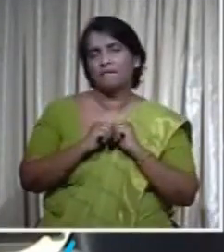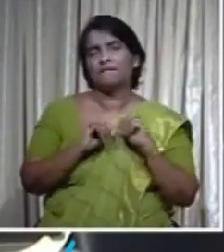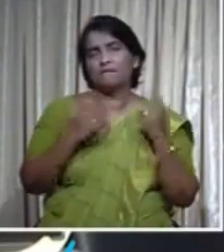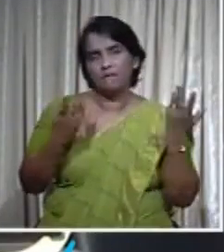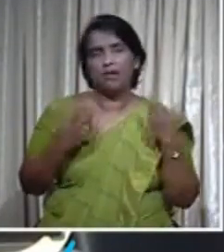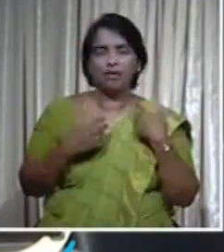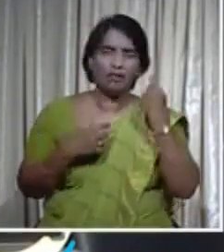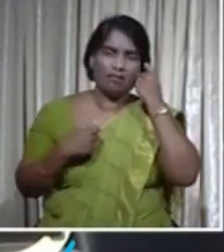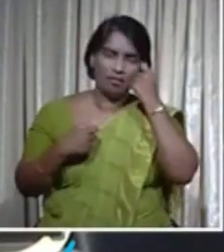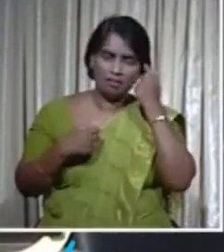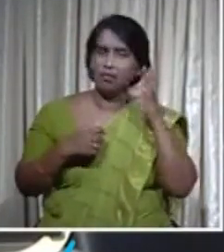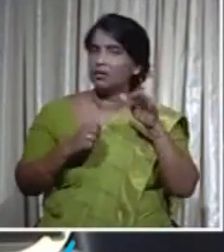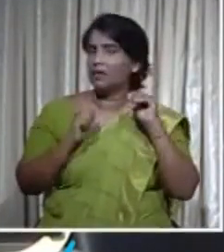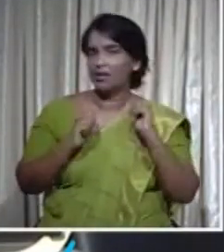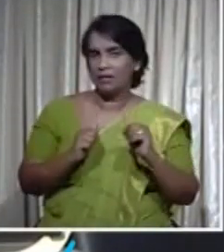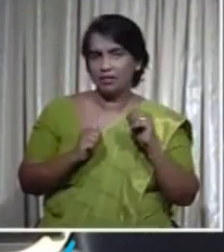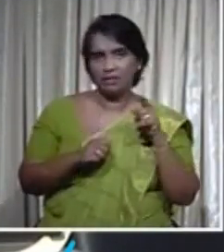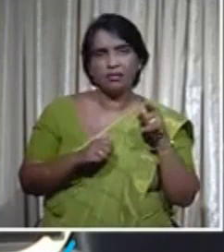எனவே இந்த